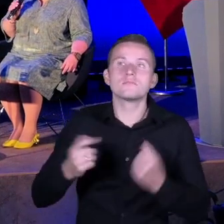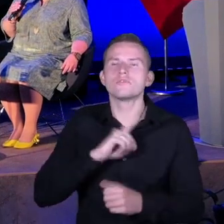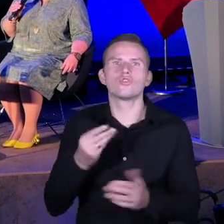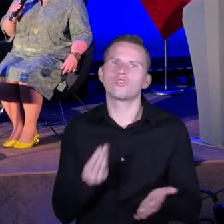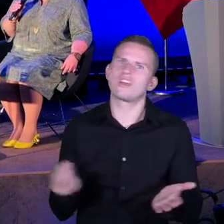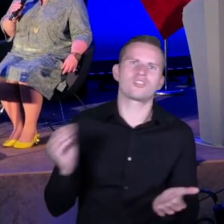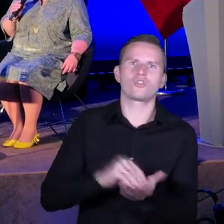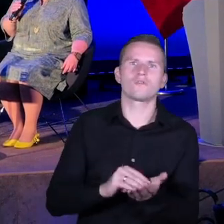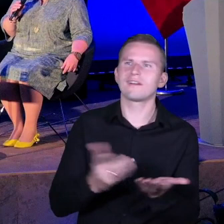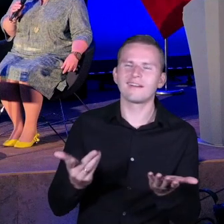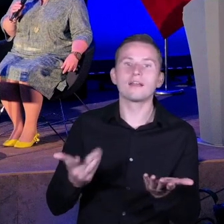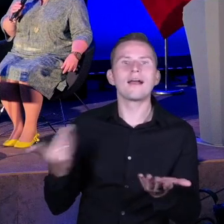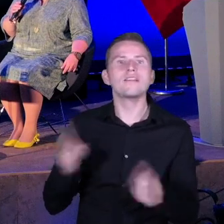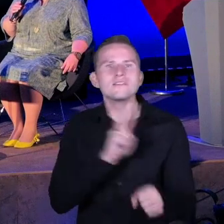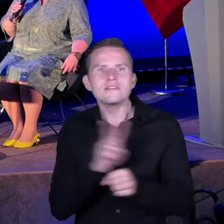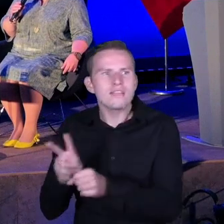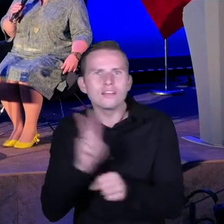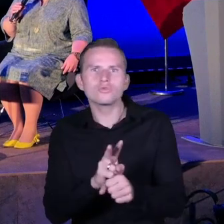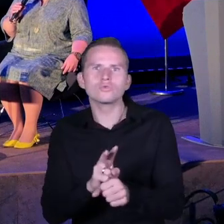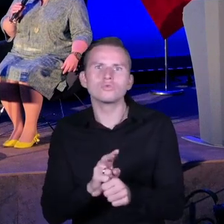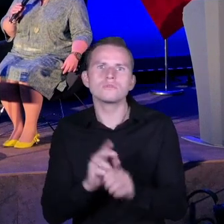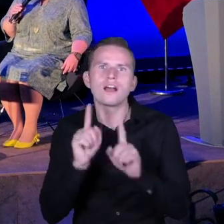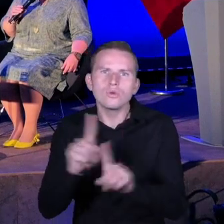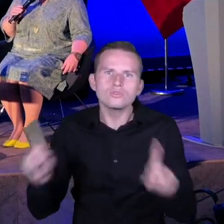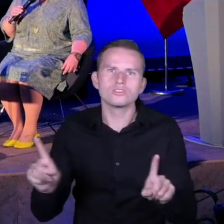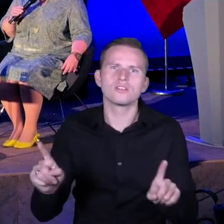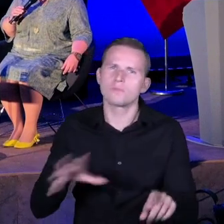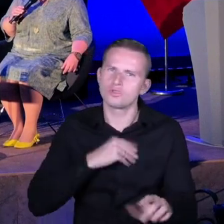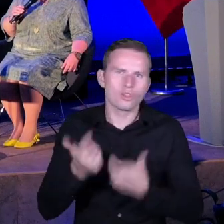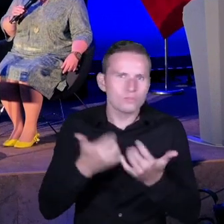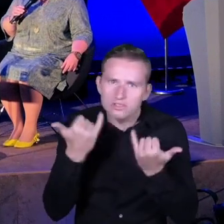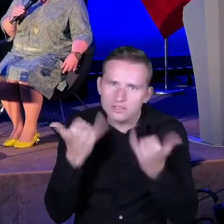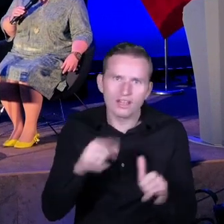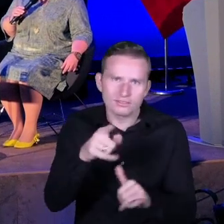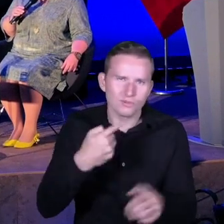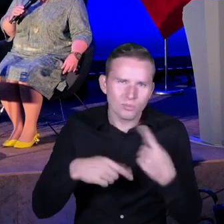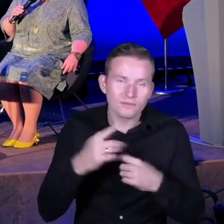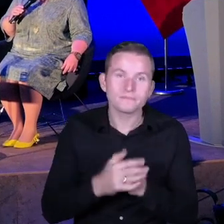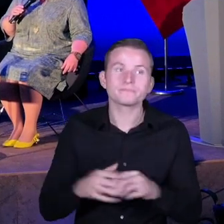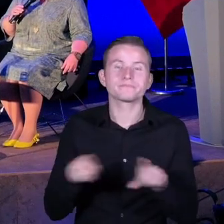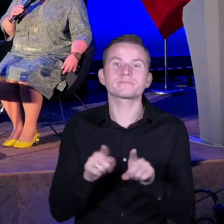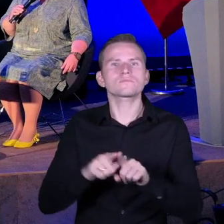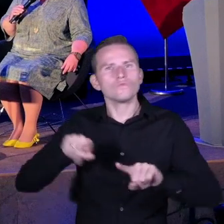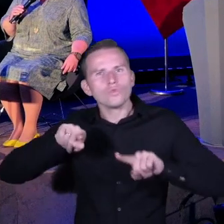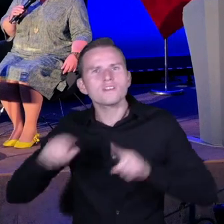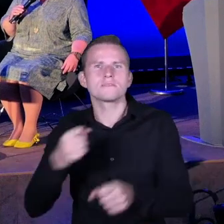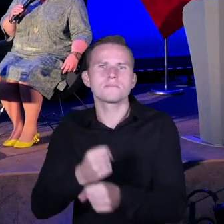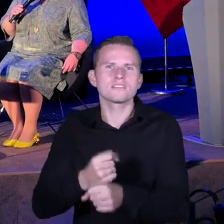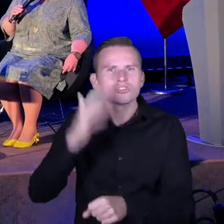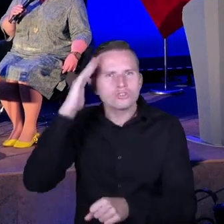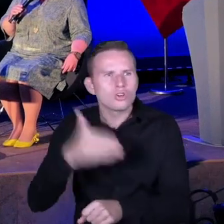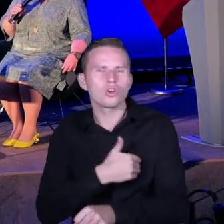Mówiłaś o nadzorze pedagogicznym, o tym, że można go robić inaczej. Mówiłaś o organizacji pracy szkoły, o